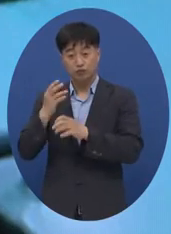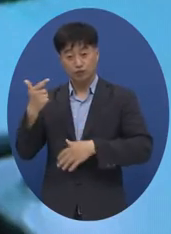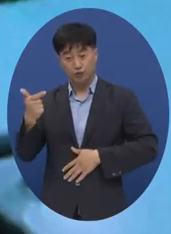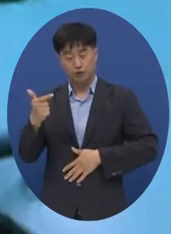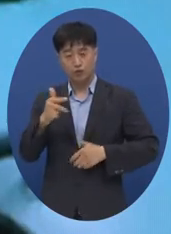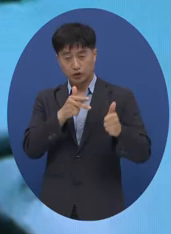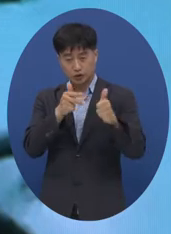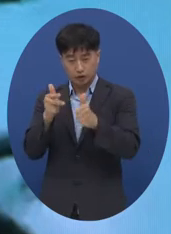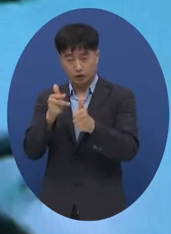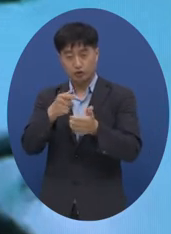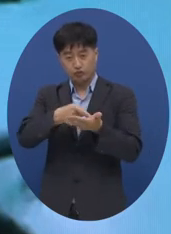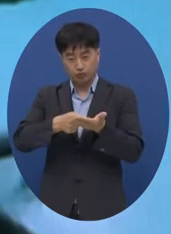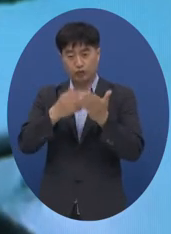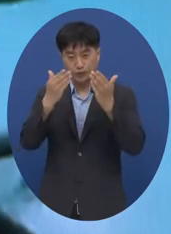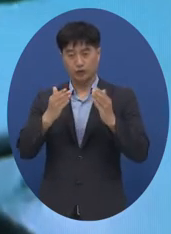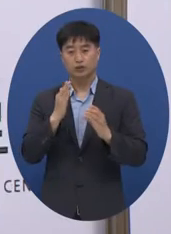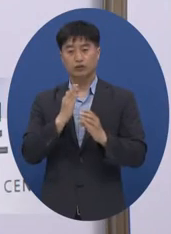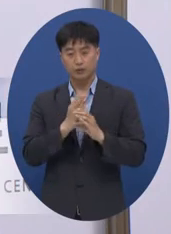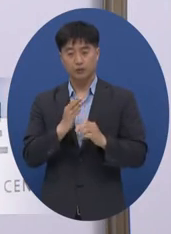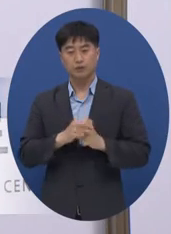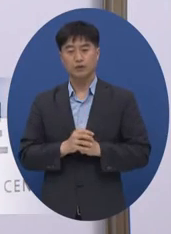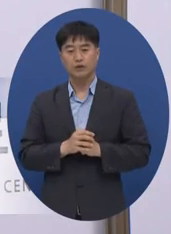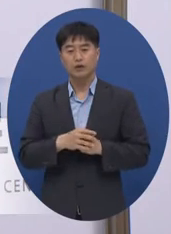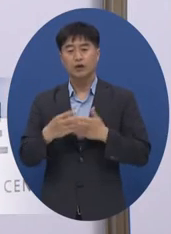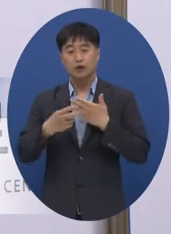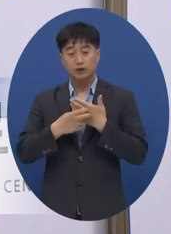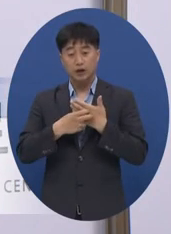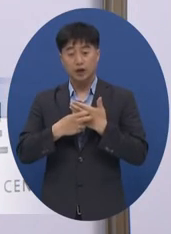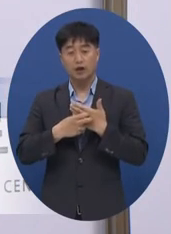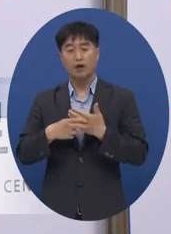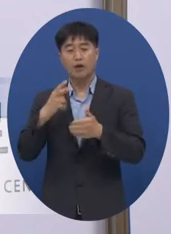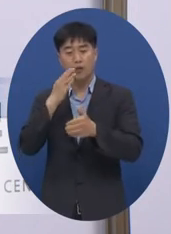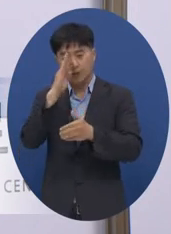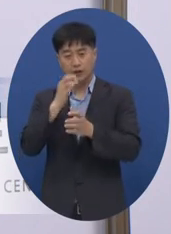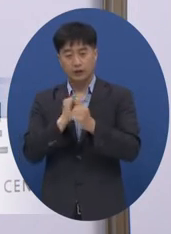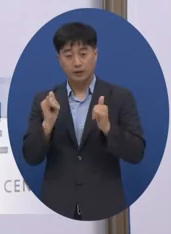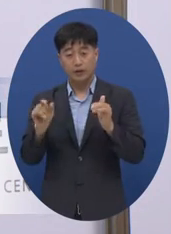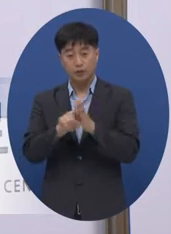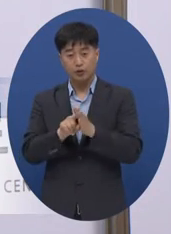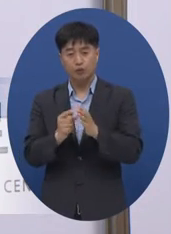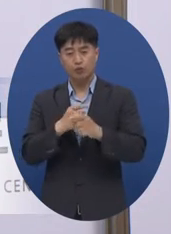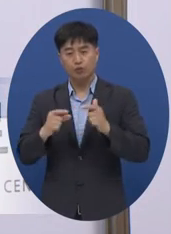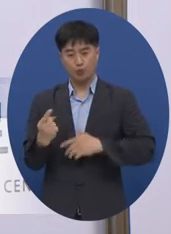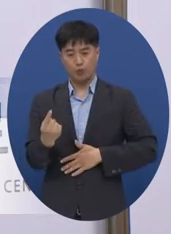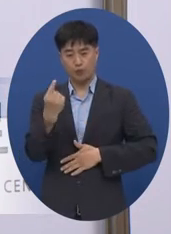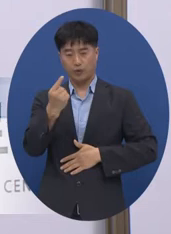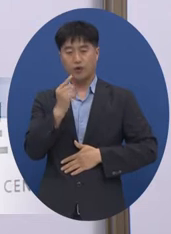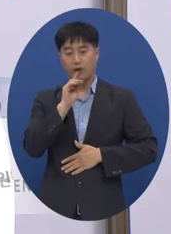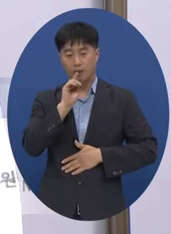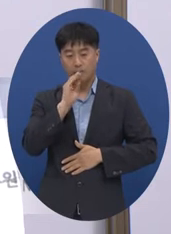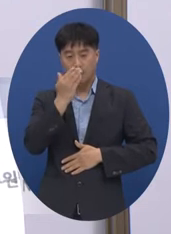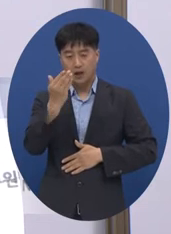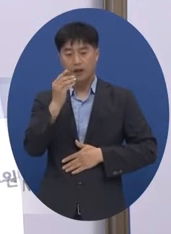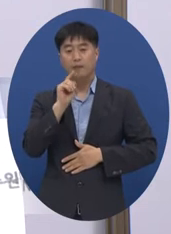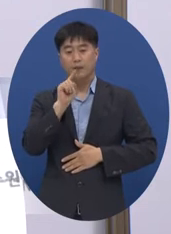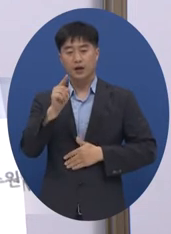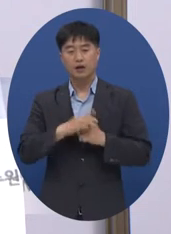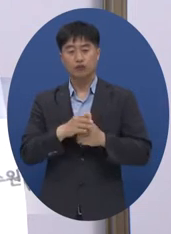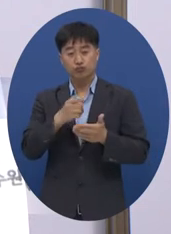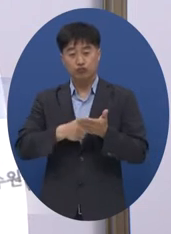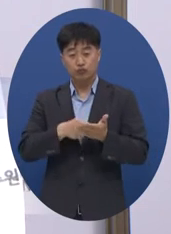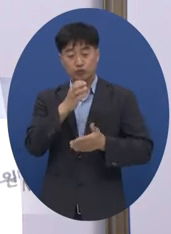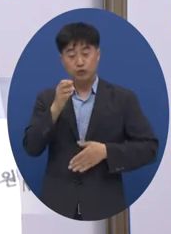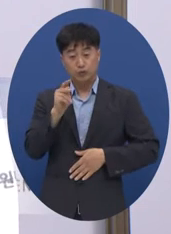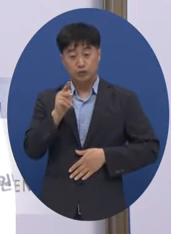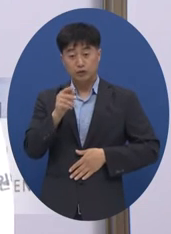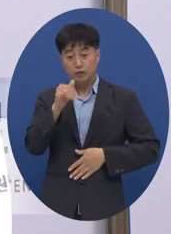켜고 수술을 받는다는 얘기입니다. 의사와 환자 간의 그 신뢰도는 더 높아졌다고 할 수 있습니다. 수술을 있든